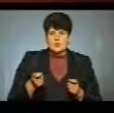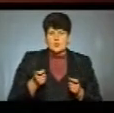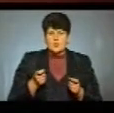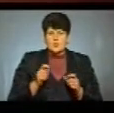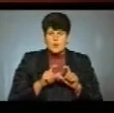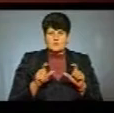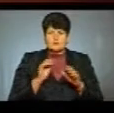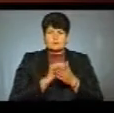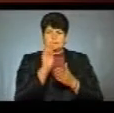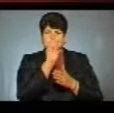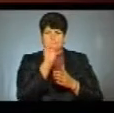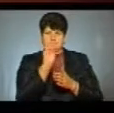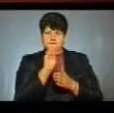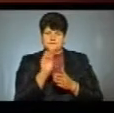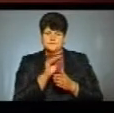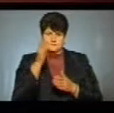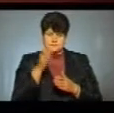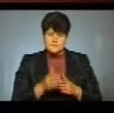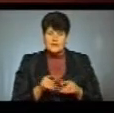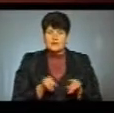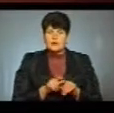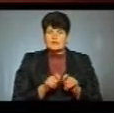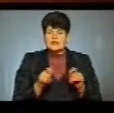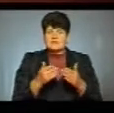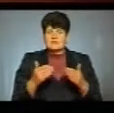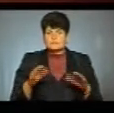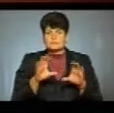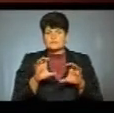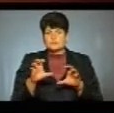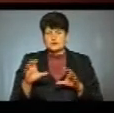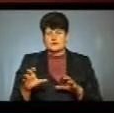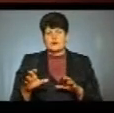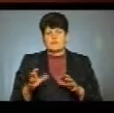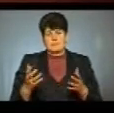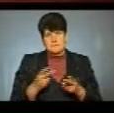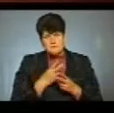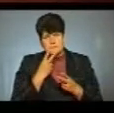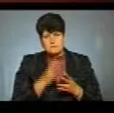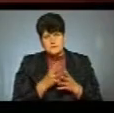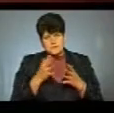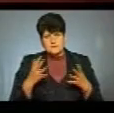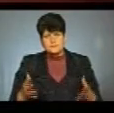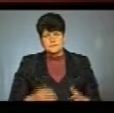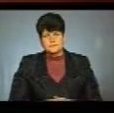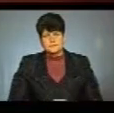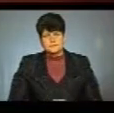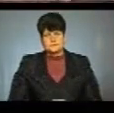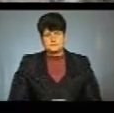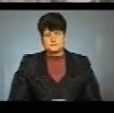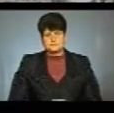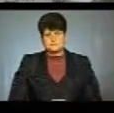створили стінопис. Також на території частини відкрили виставку світлин-рятувальників. Більше про це Богдана Сарамун розповість.